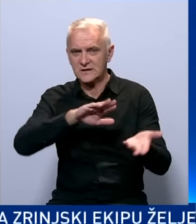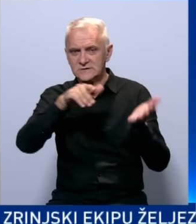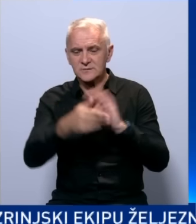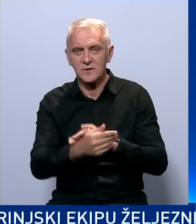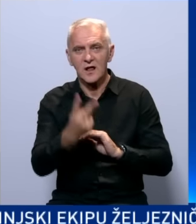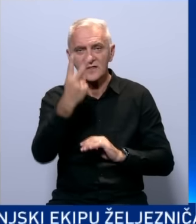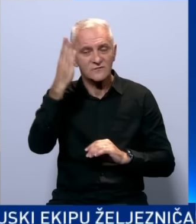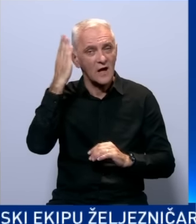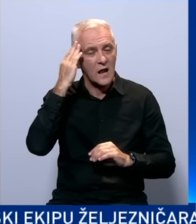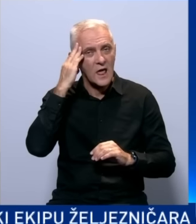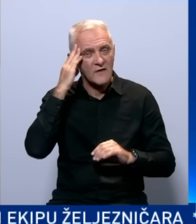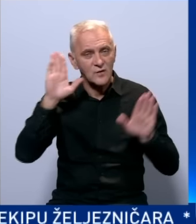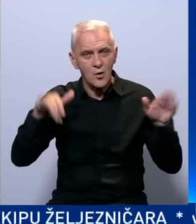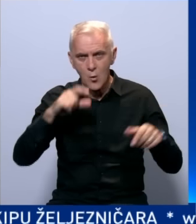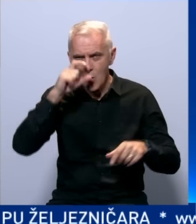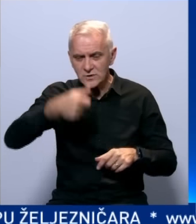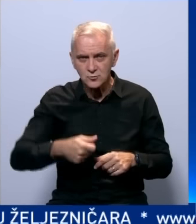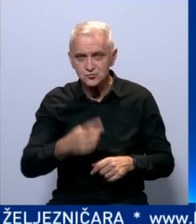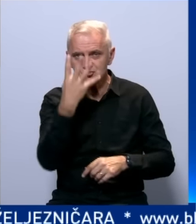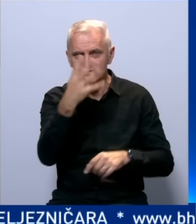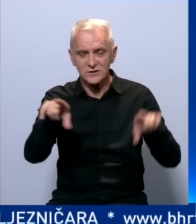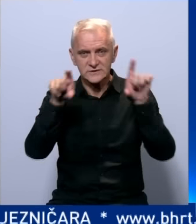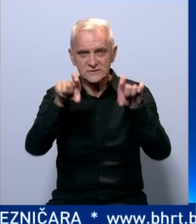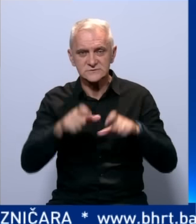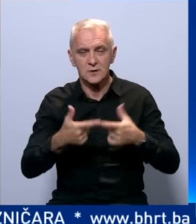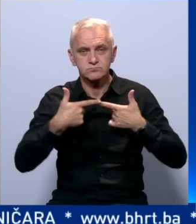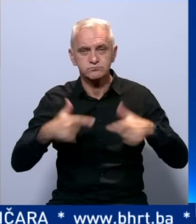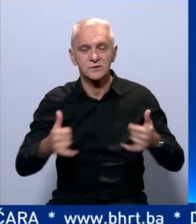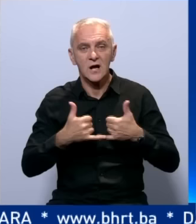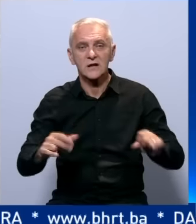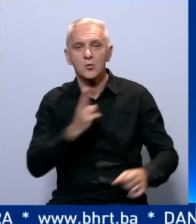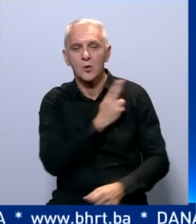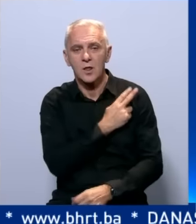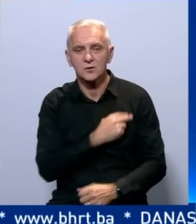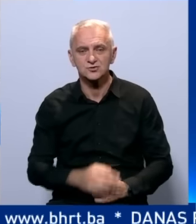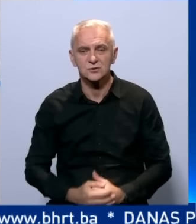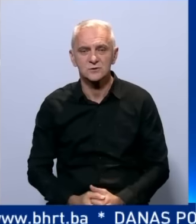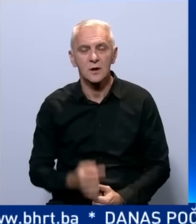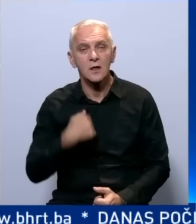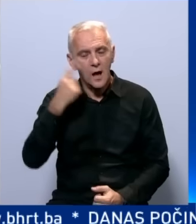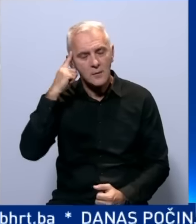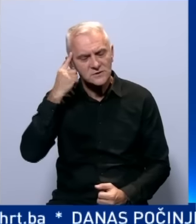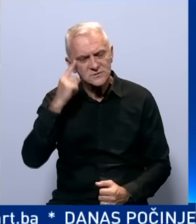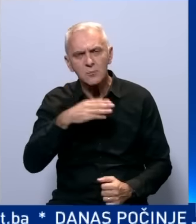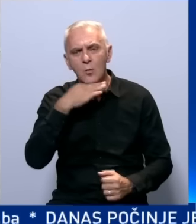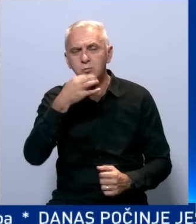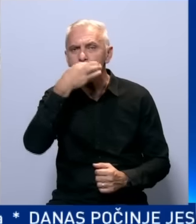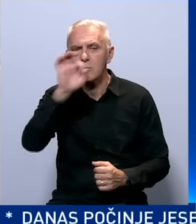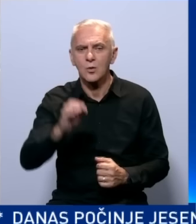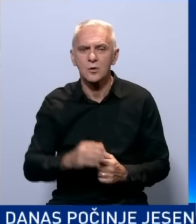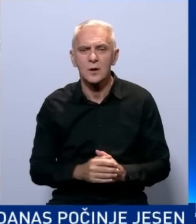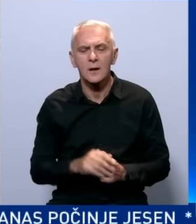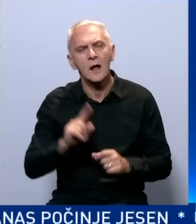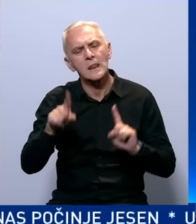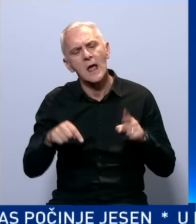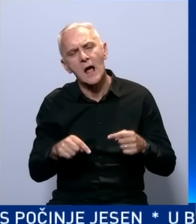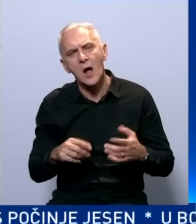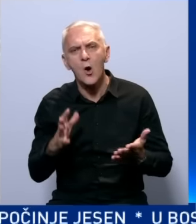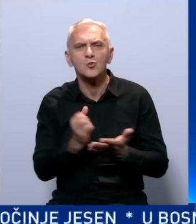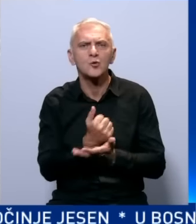dvoglavim orlom sa 4S, odobrio gradonačelnik Banja Luke. Mislim da je puno bolji, da je nekako dobio već